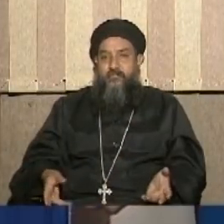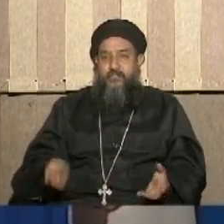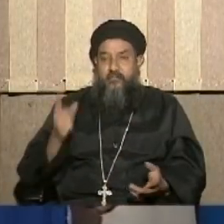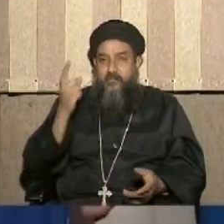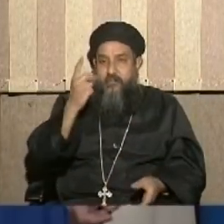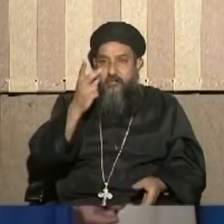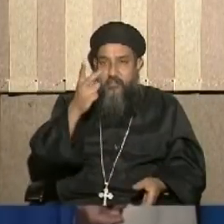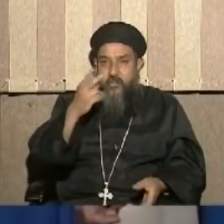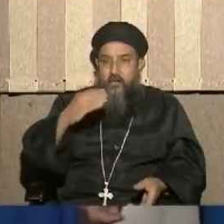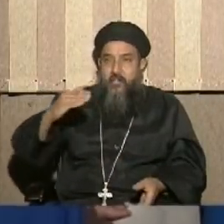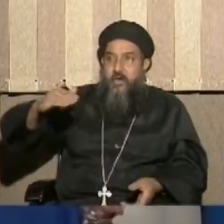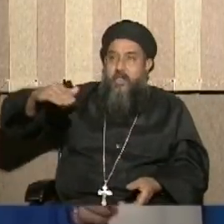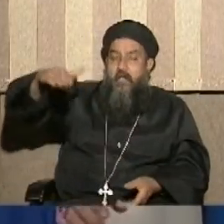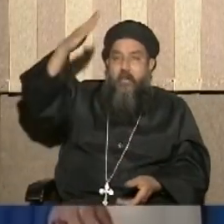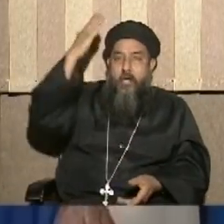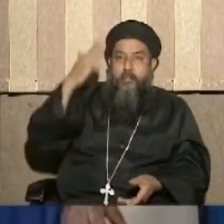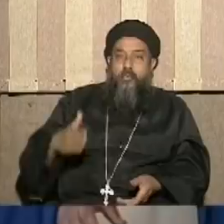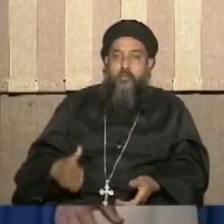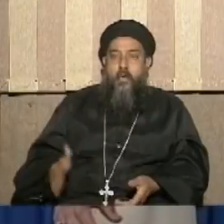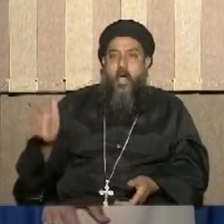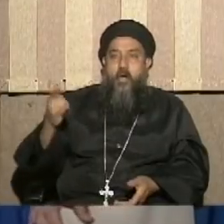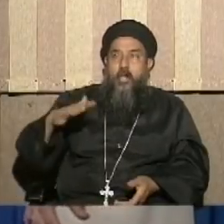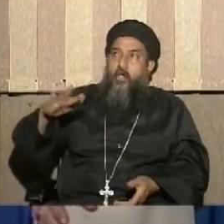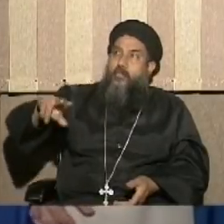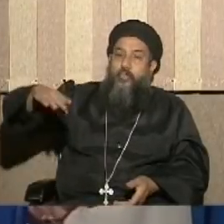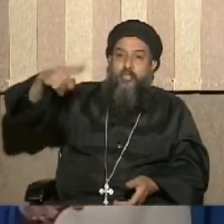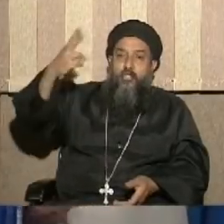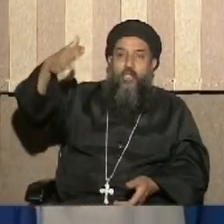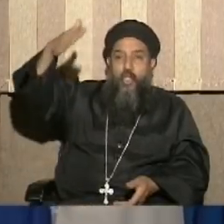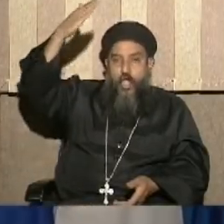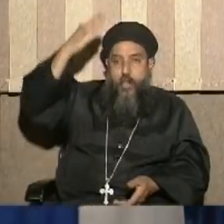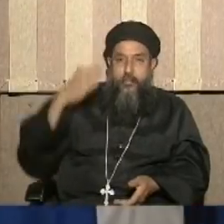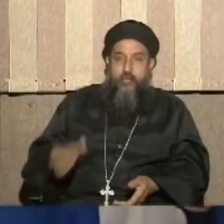مولاي ماكسيموس ودوماديوس كبروا، انت كنت عايز تحبسهم ولا ايه؟